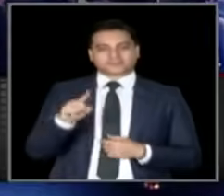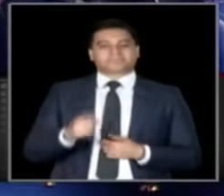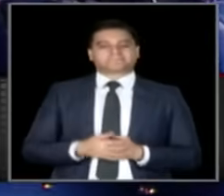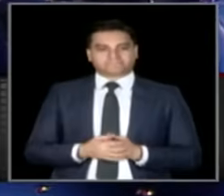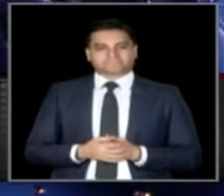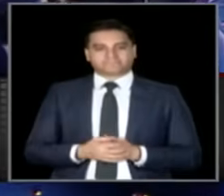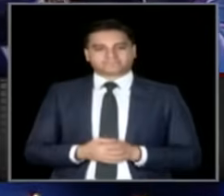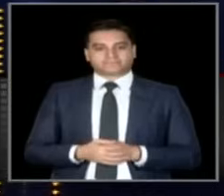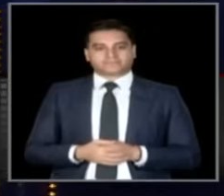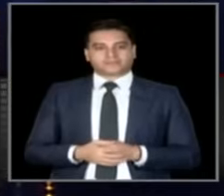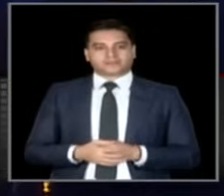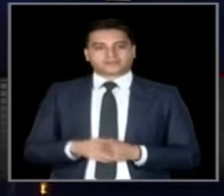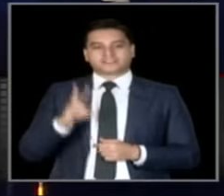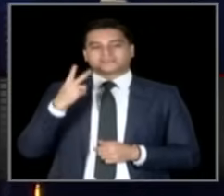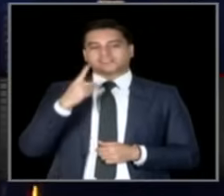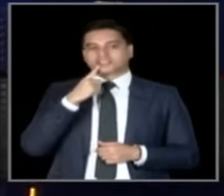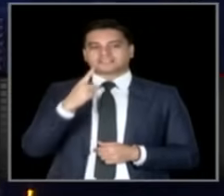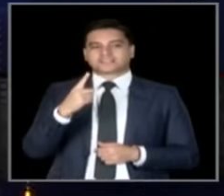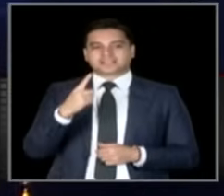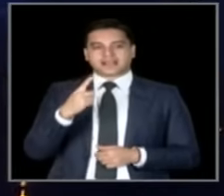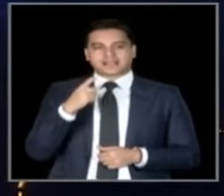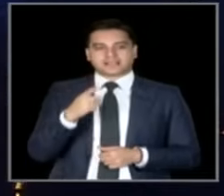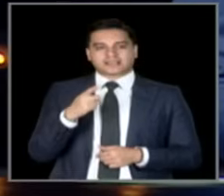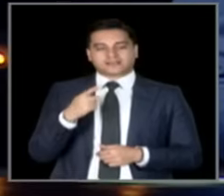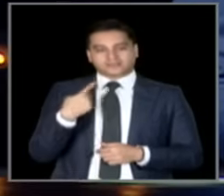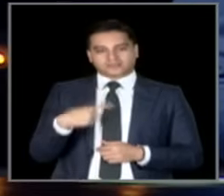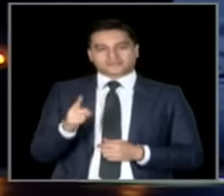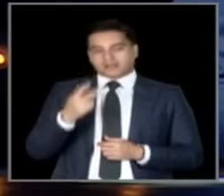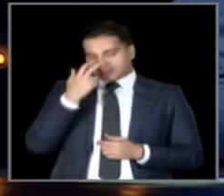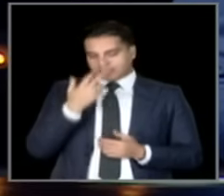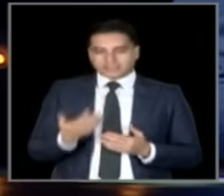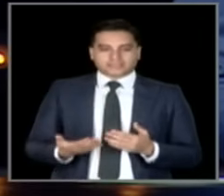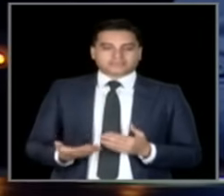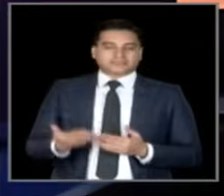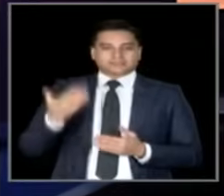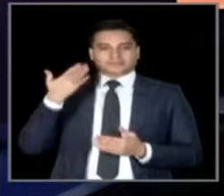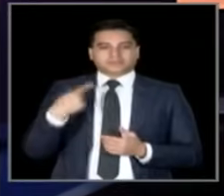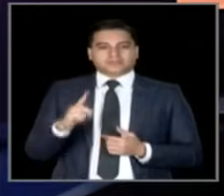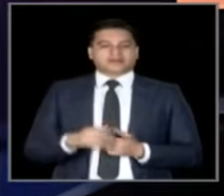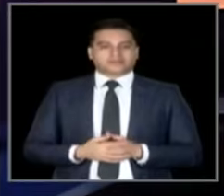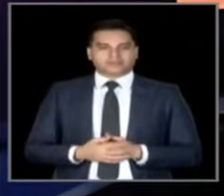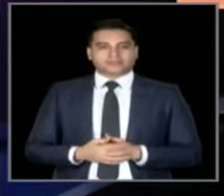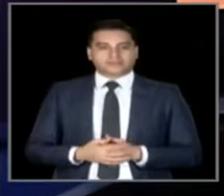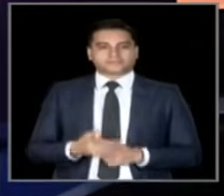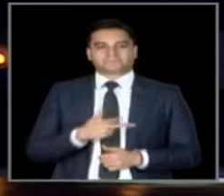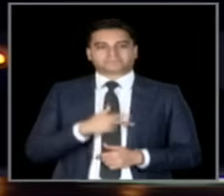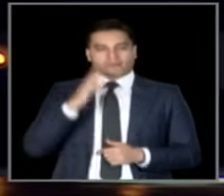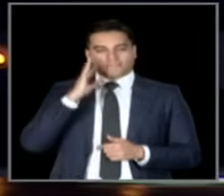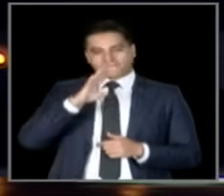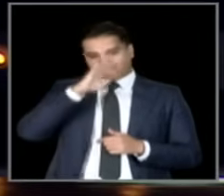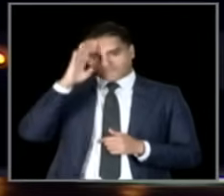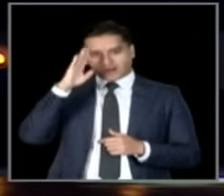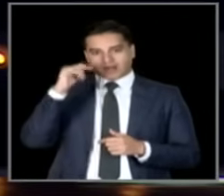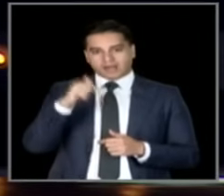حكم 17 سنة في القرن الـ14 قبل الميلاد، ملقب